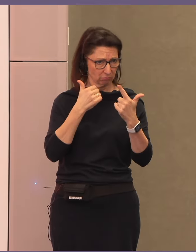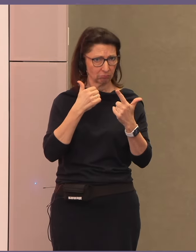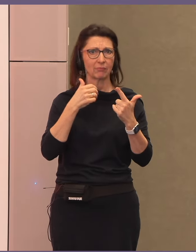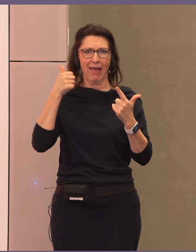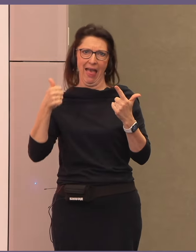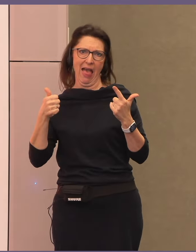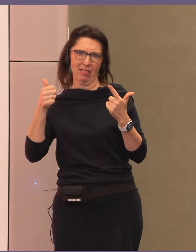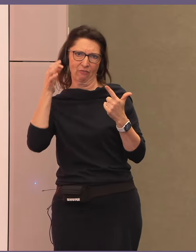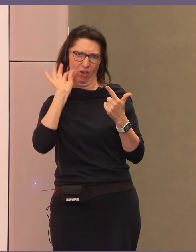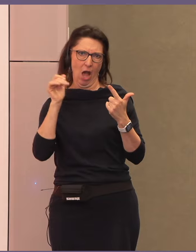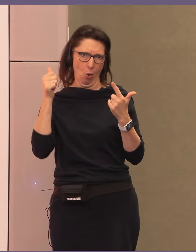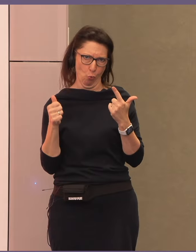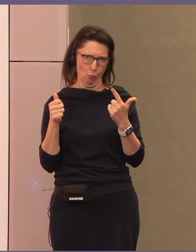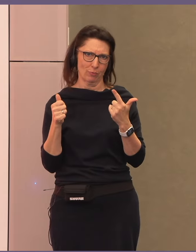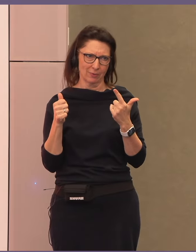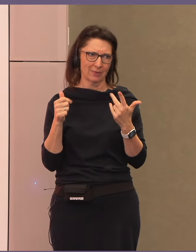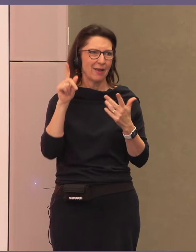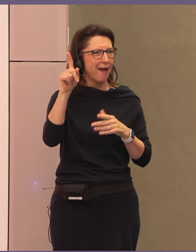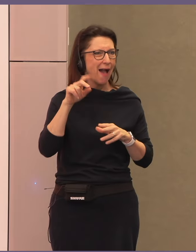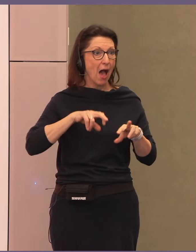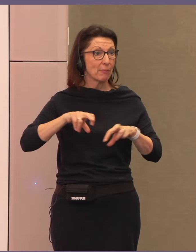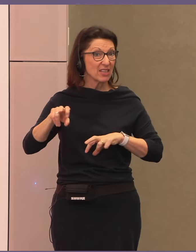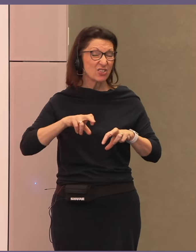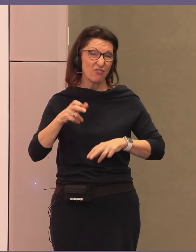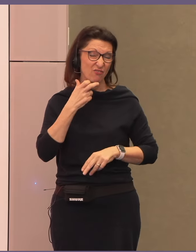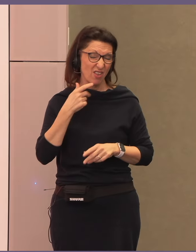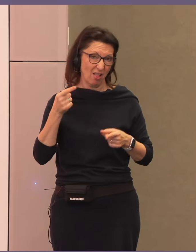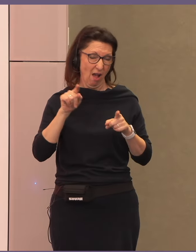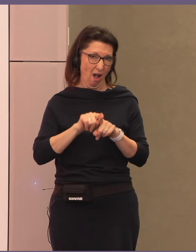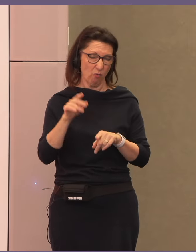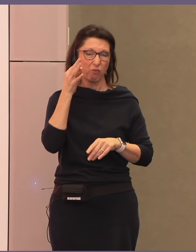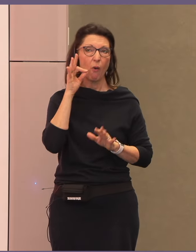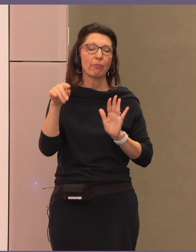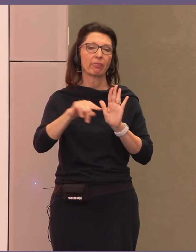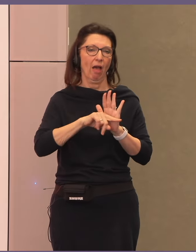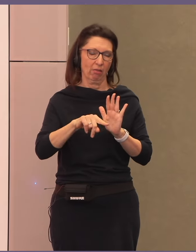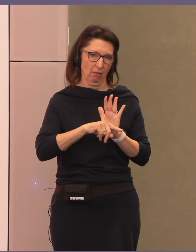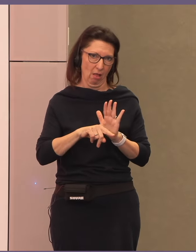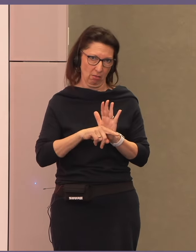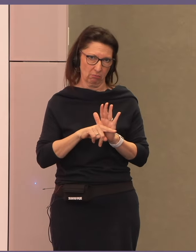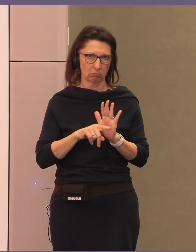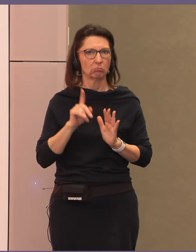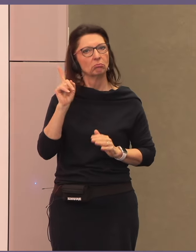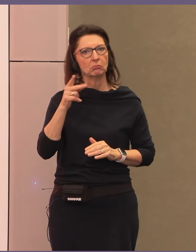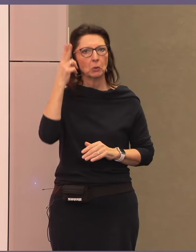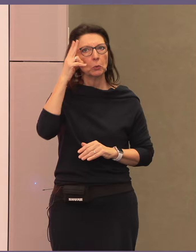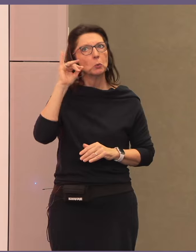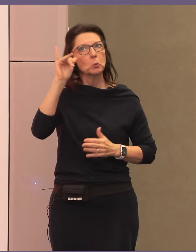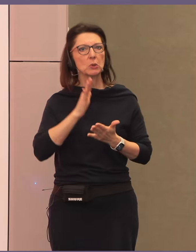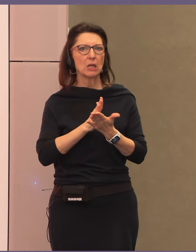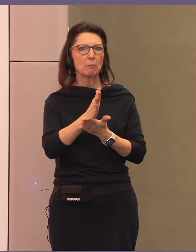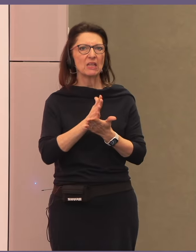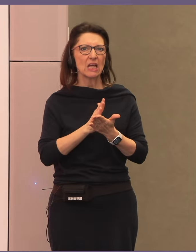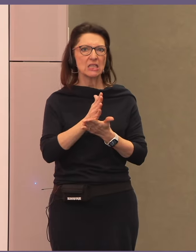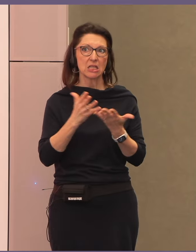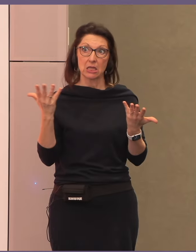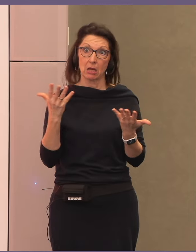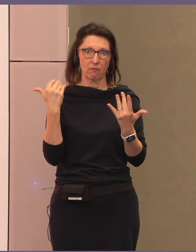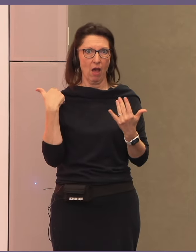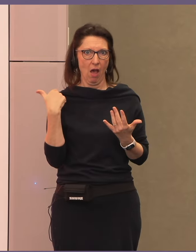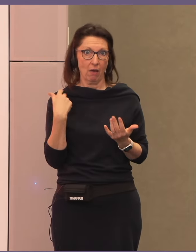Aber sogar hier versuchte das Regime zum Nachteil der Frauen einzugreifen und sie befanden sich als Unibedienstete schlussendlich in einer Zwickmülle.